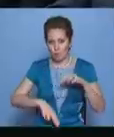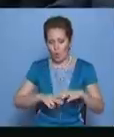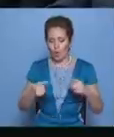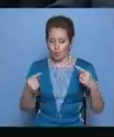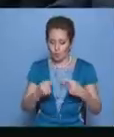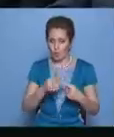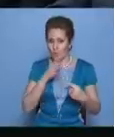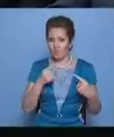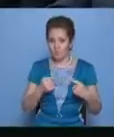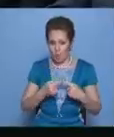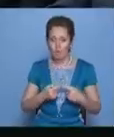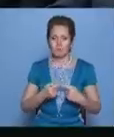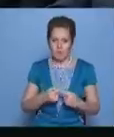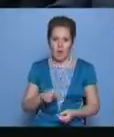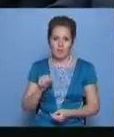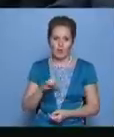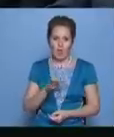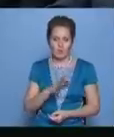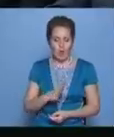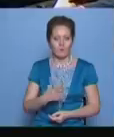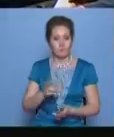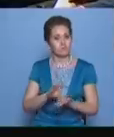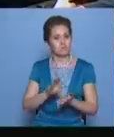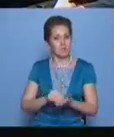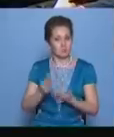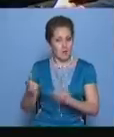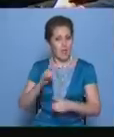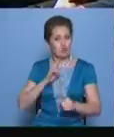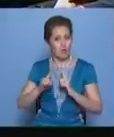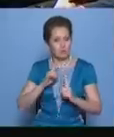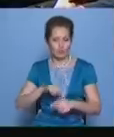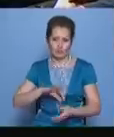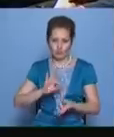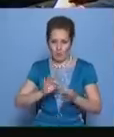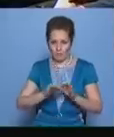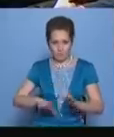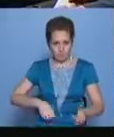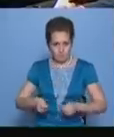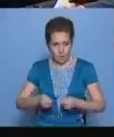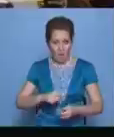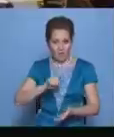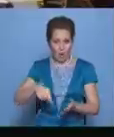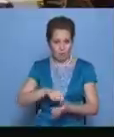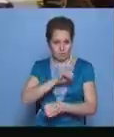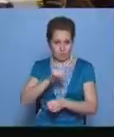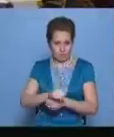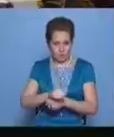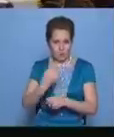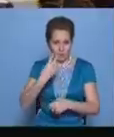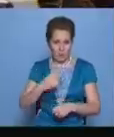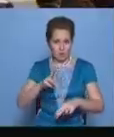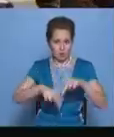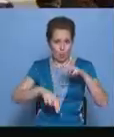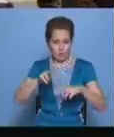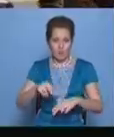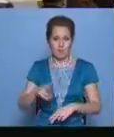сегодня Александр Соловьев на аппаратном совещании приводил в пример ижевским властям. В городе подвисли 2 детские стройки – сады Новорошилова и в